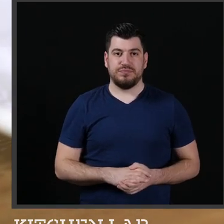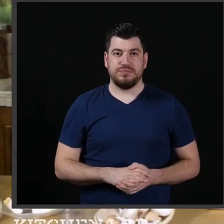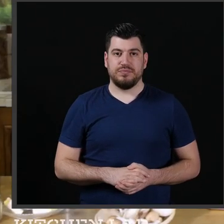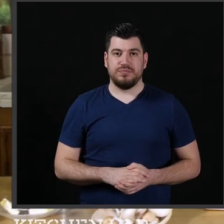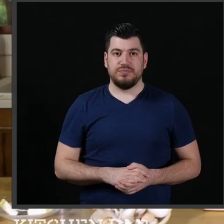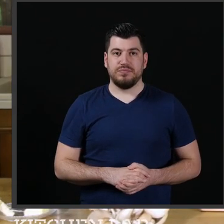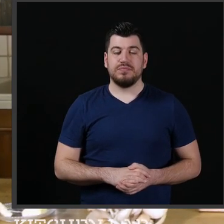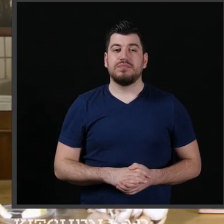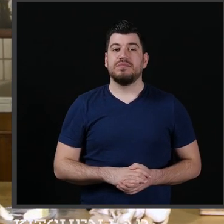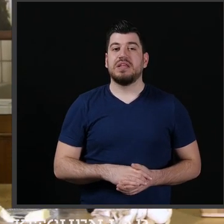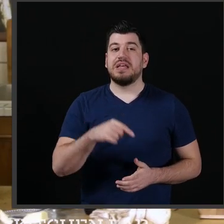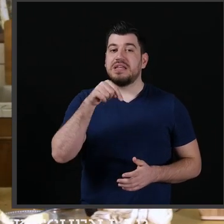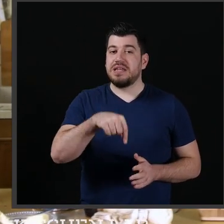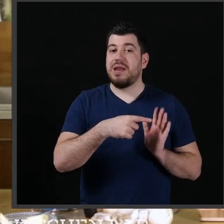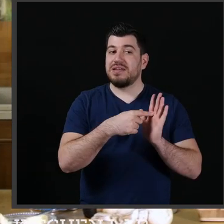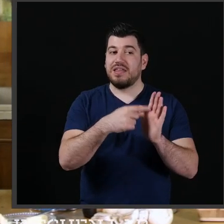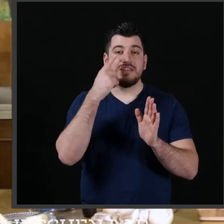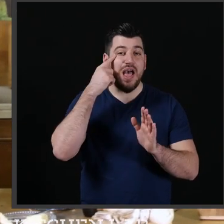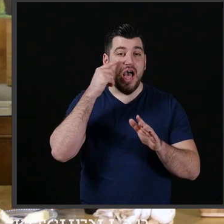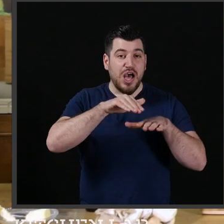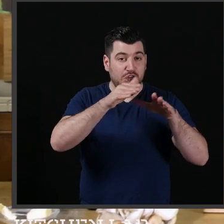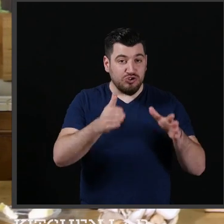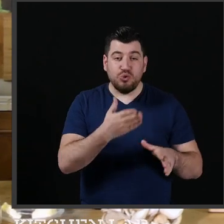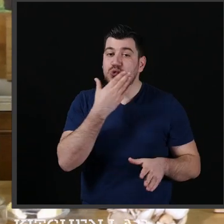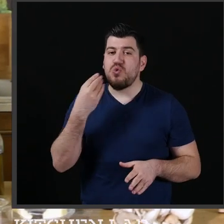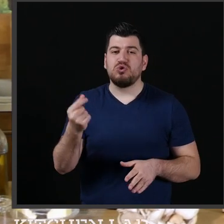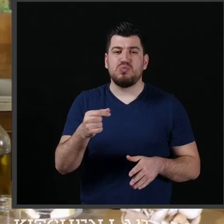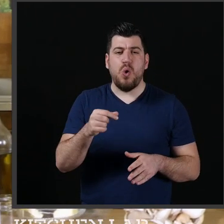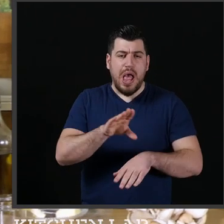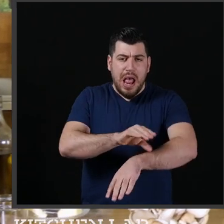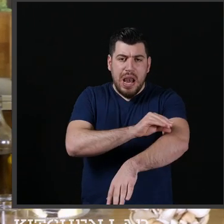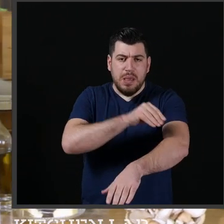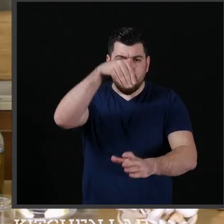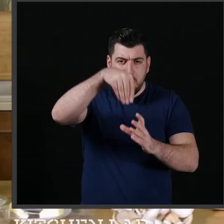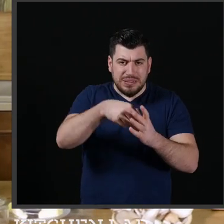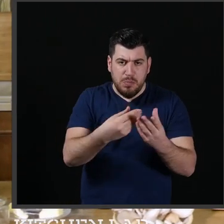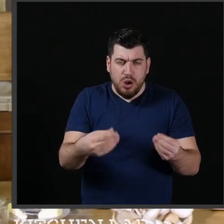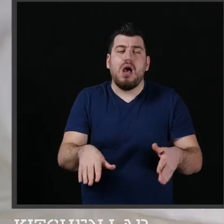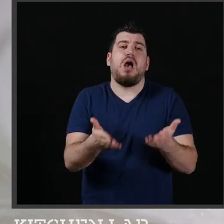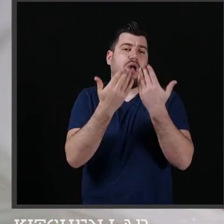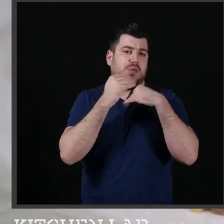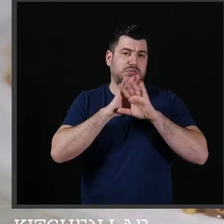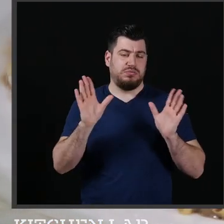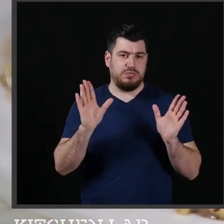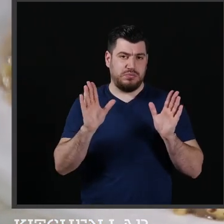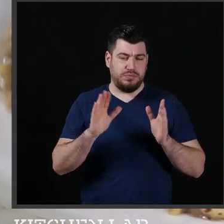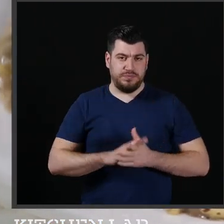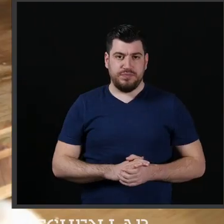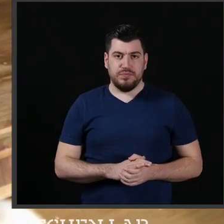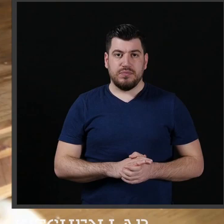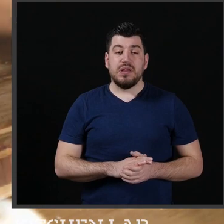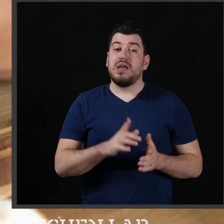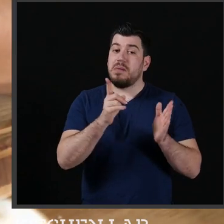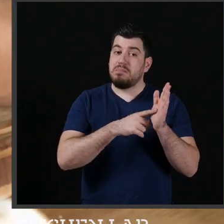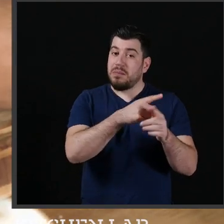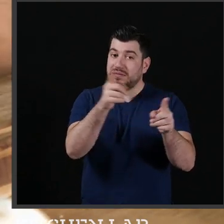Και σήμερα σας απέδειξα ότι ένα ριζότο για να είναι νόστιμο δεν χρειάζεται πολλά λιπαρά. Το μόνο που χρειάζεται είναι να ξέρετε το σωστό τρόπο για να το